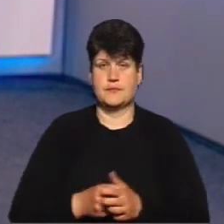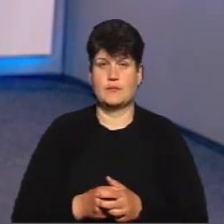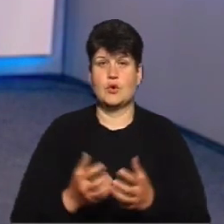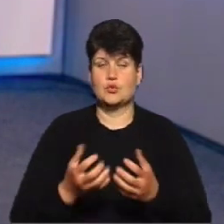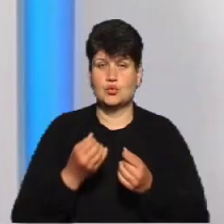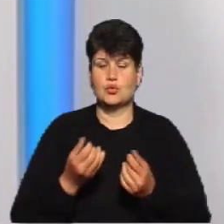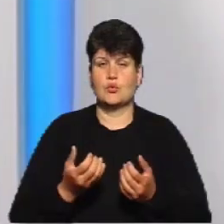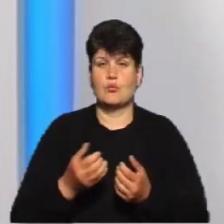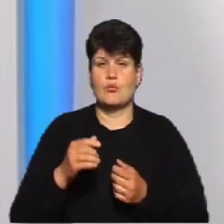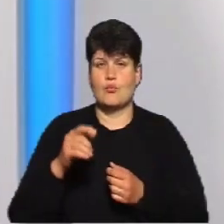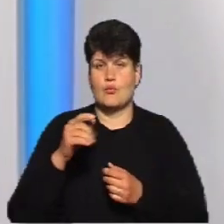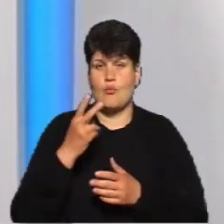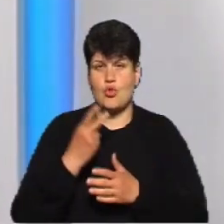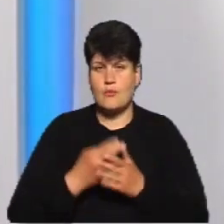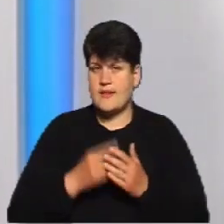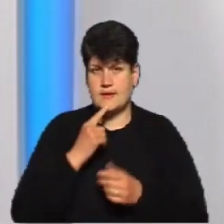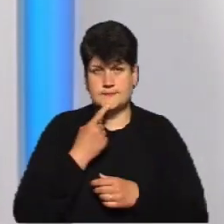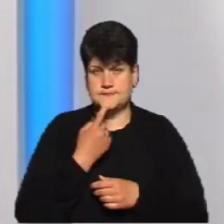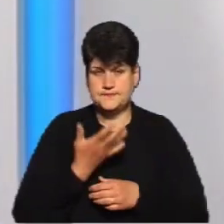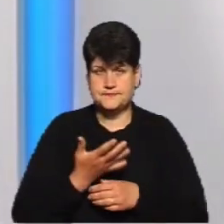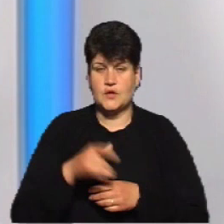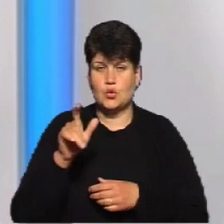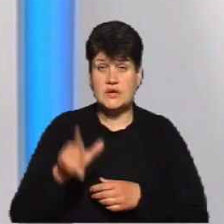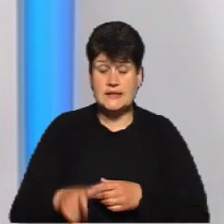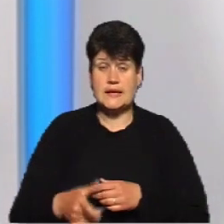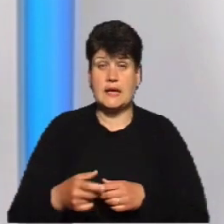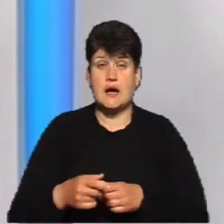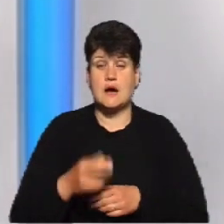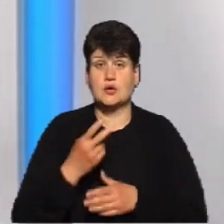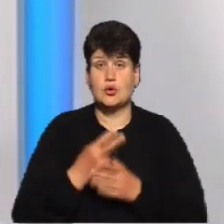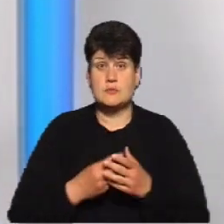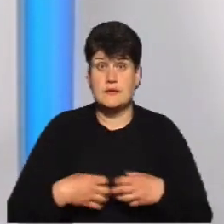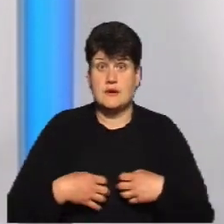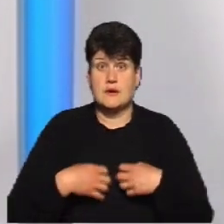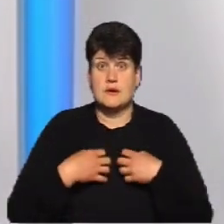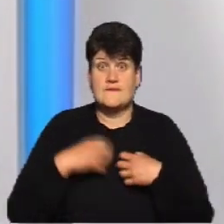важкий, адже людина, яка топиться, вона в стані агонії, вона тягне